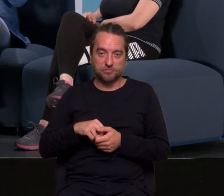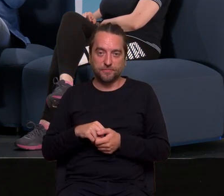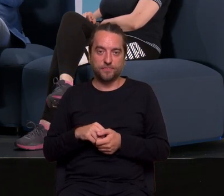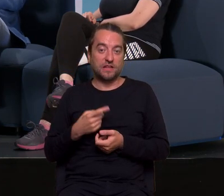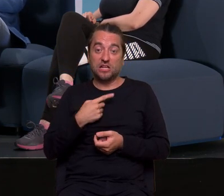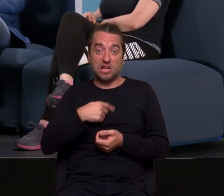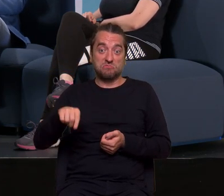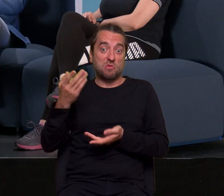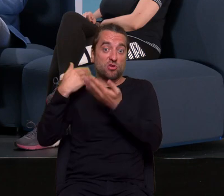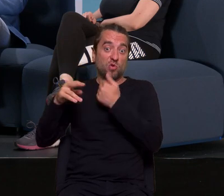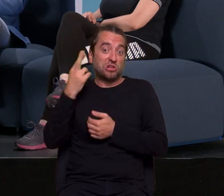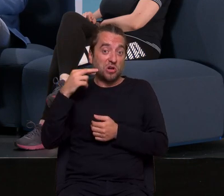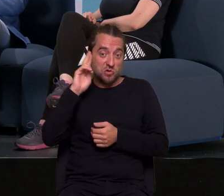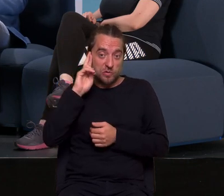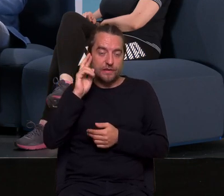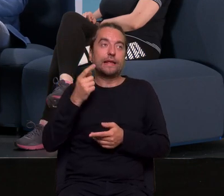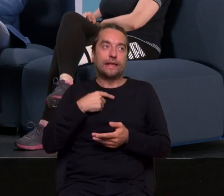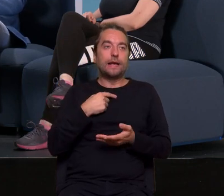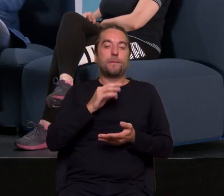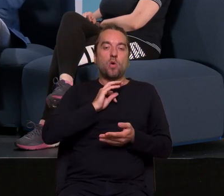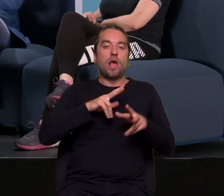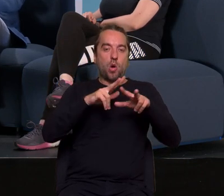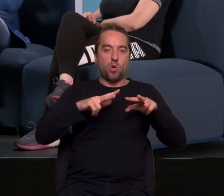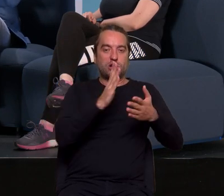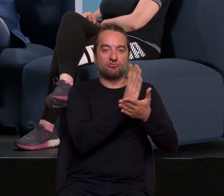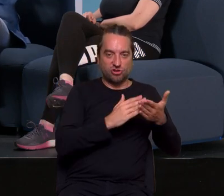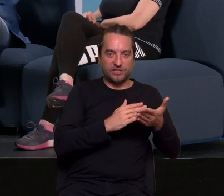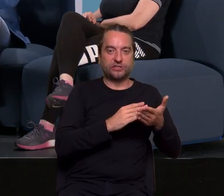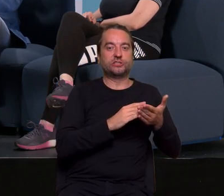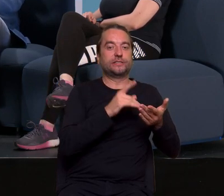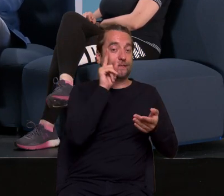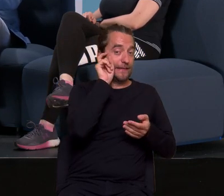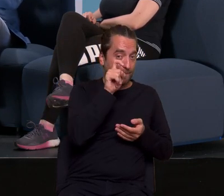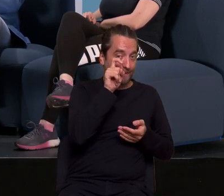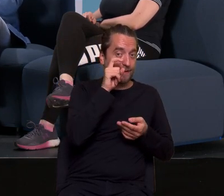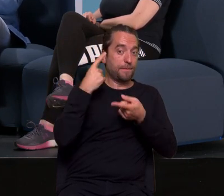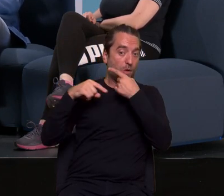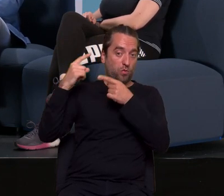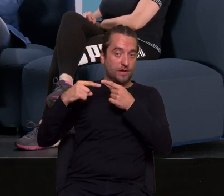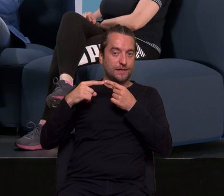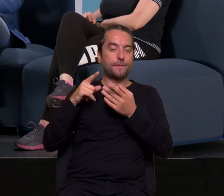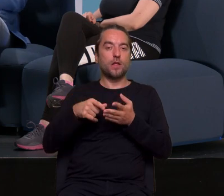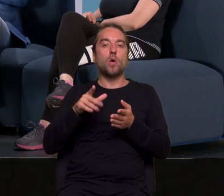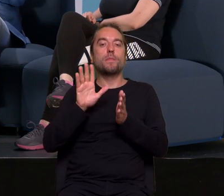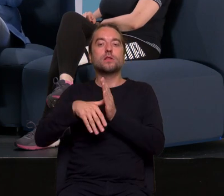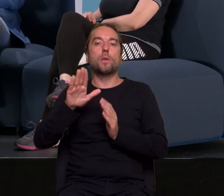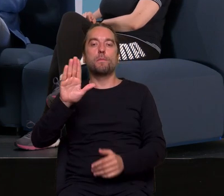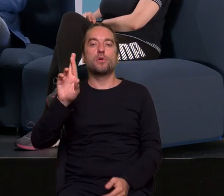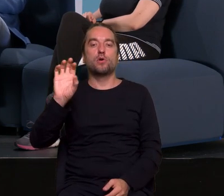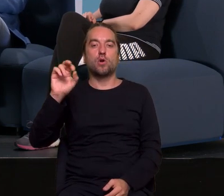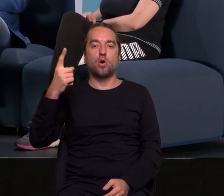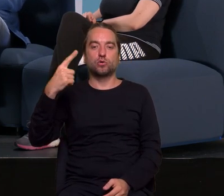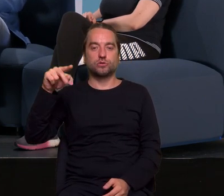Ja pochodzę z częściowo niemieckiej rodziny, Zbrodnicy, to jest taka miejscowość między Toruniem a Olsztynem, ale na przykład nie